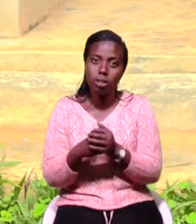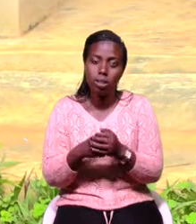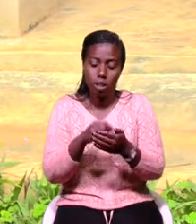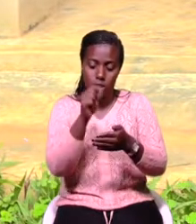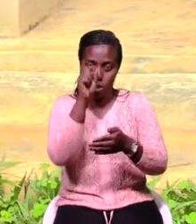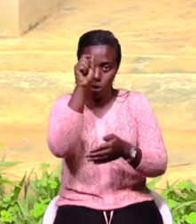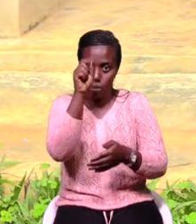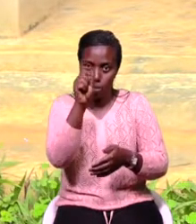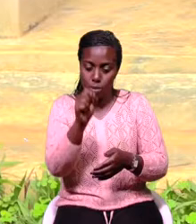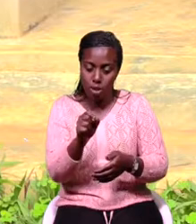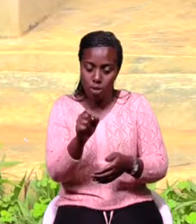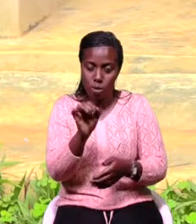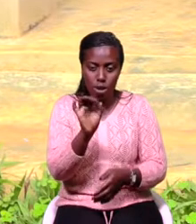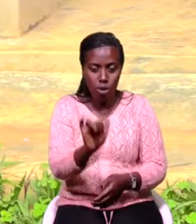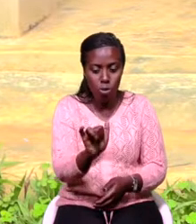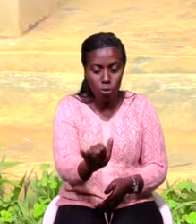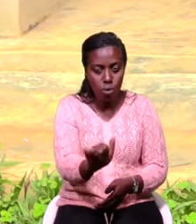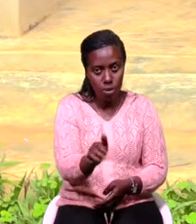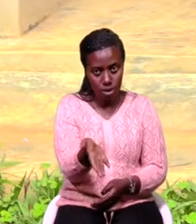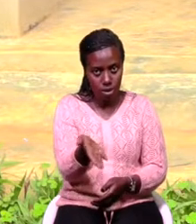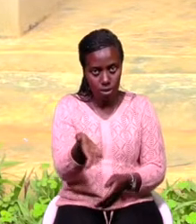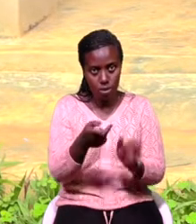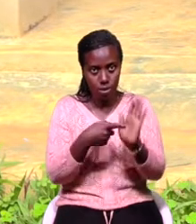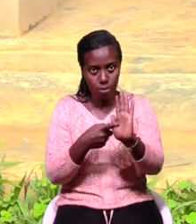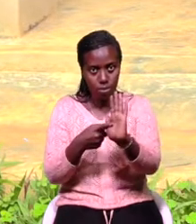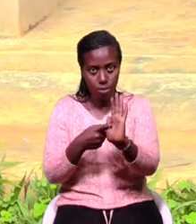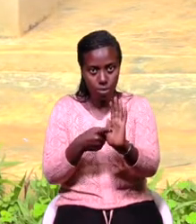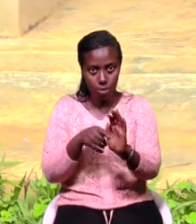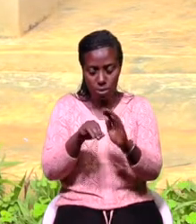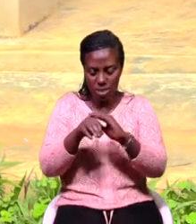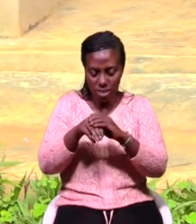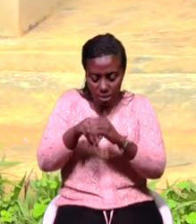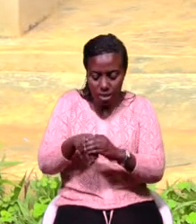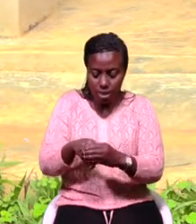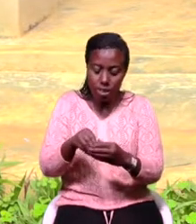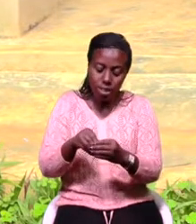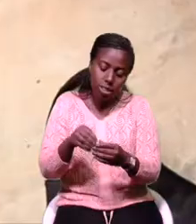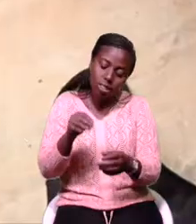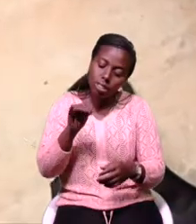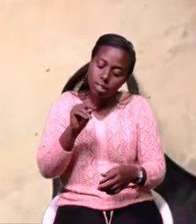manura gumisha hamwe tsindagira gutya